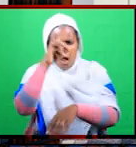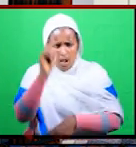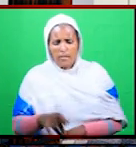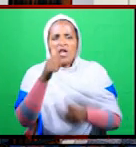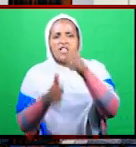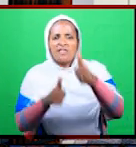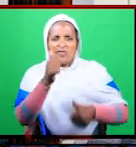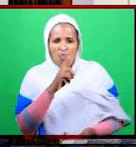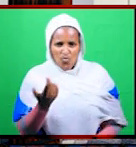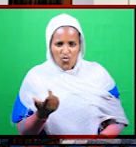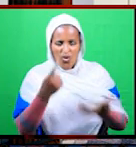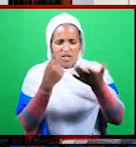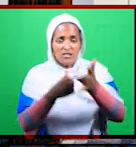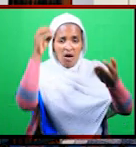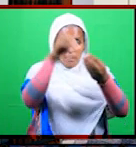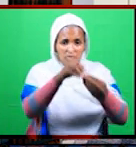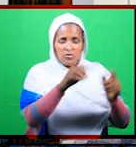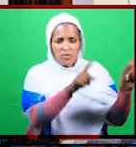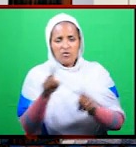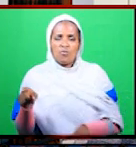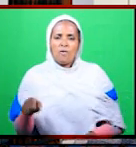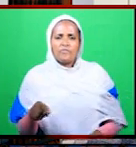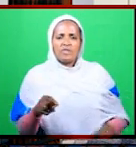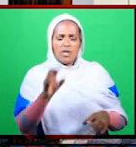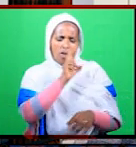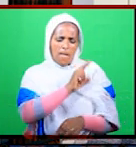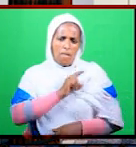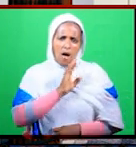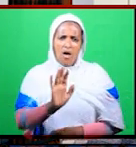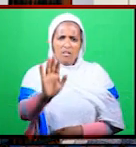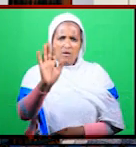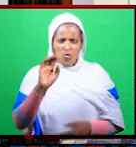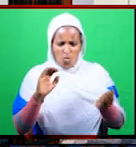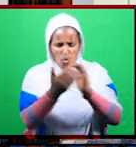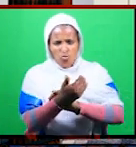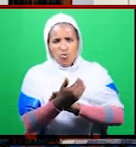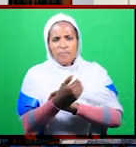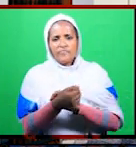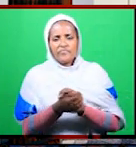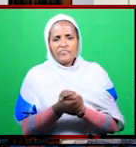ጉድለት አለበት ስትል የኔስ ጉድለት ብላ መጠየቅ። እንደዚህ ነው በትዳር ህይወት ውስጥ። ትዳር ማለት እንዲያው እንከን